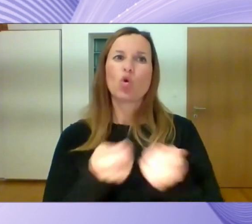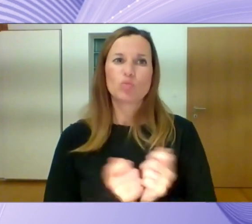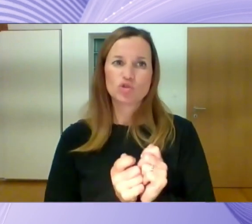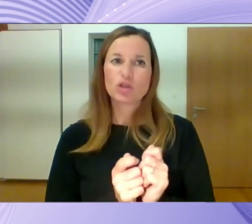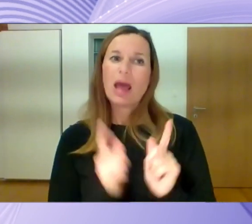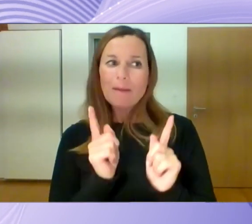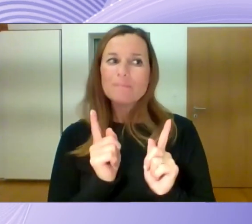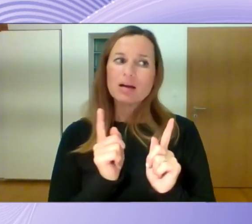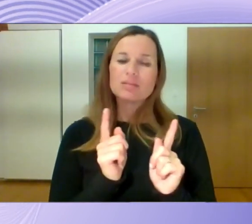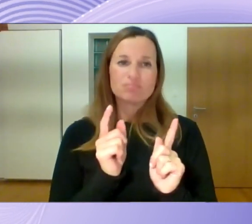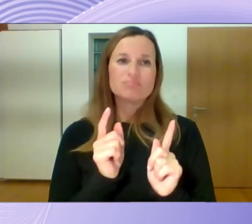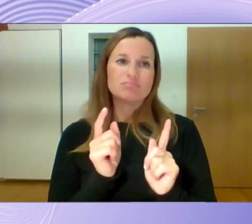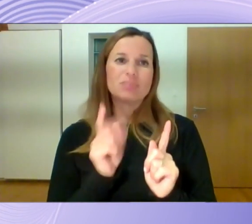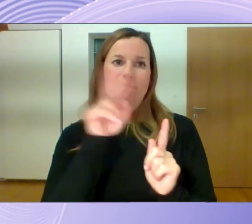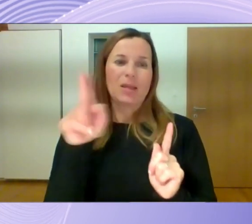to malo v mislih.